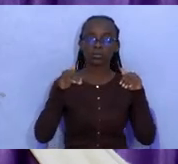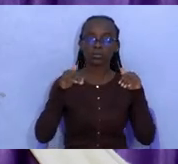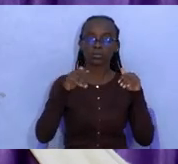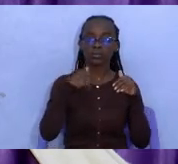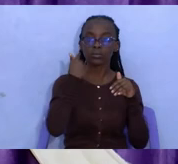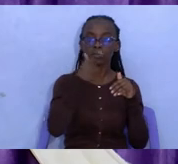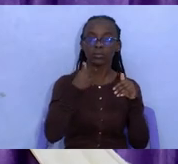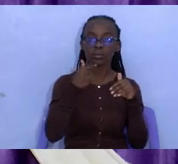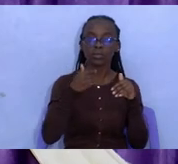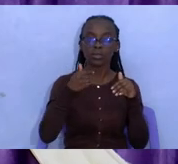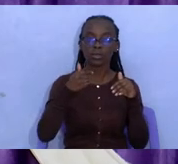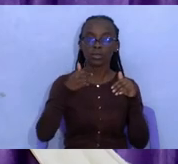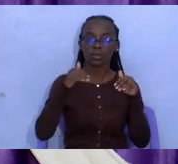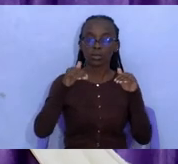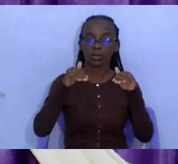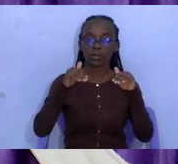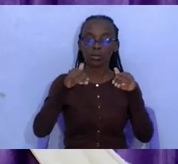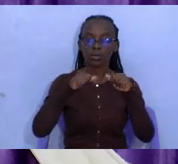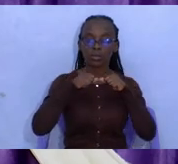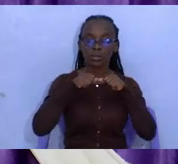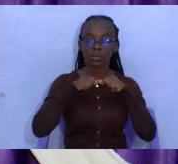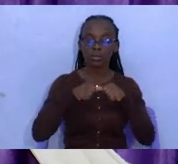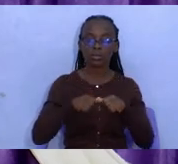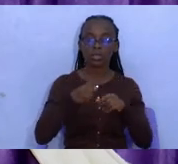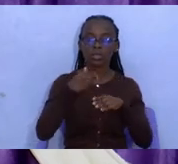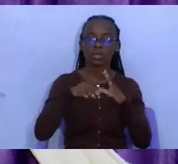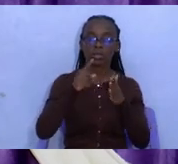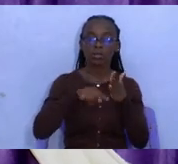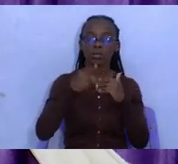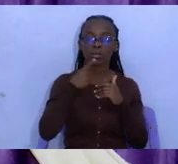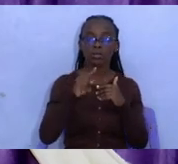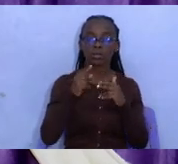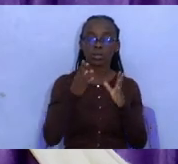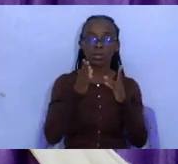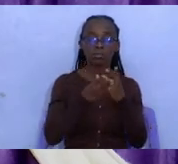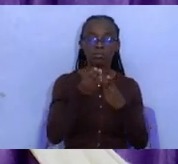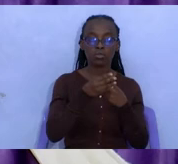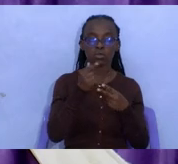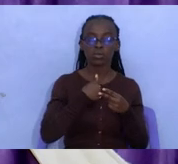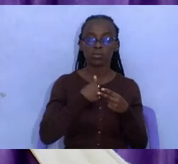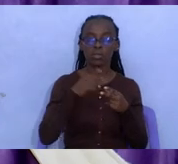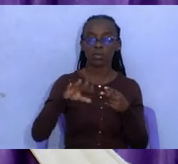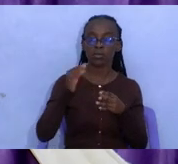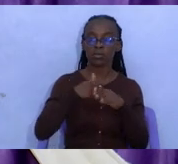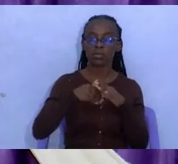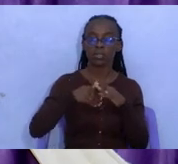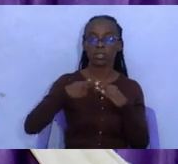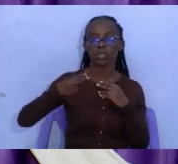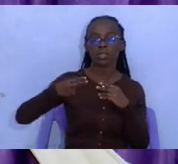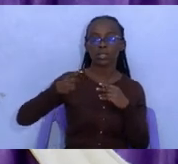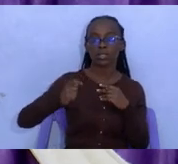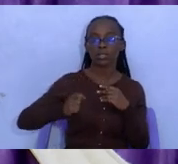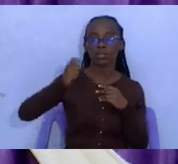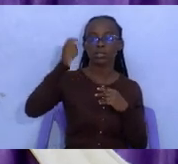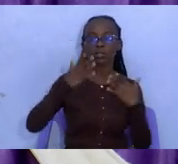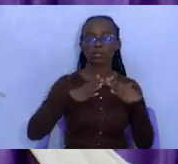kile alisema? Ni nani ana nia ya kumtafuta? Hachagui kwamba mimi napatikana tu kwa warefu. Warefu wakinitafuta nitapatikana